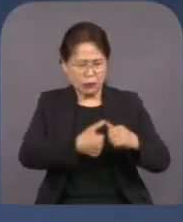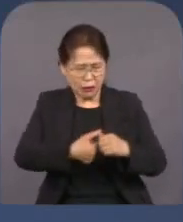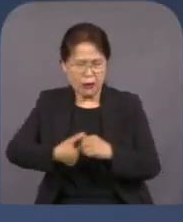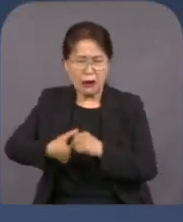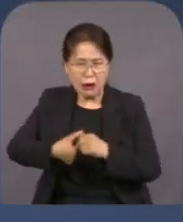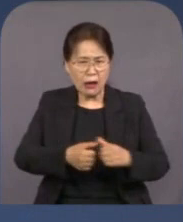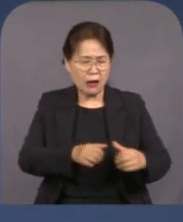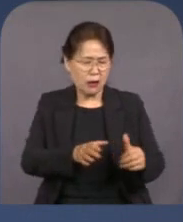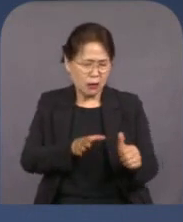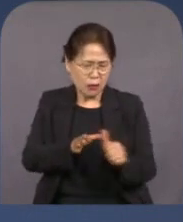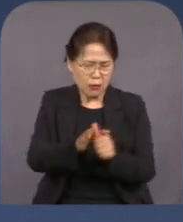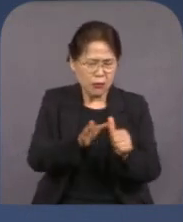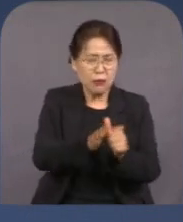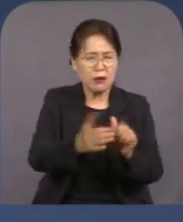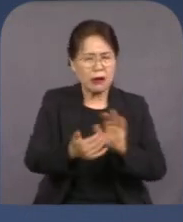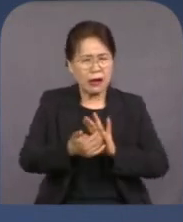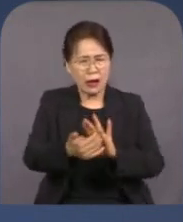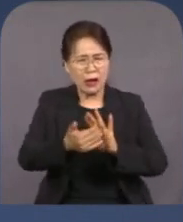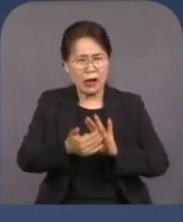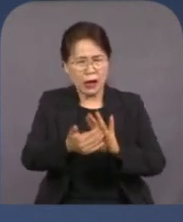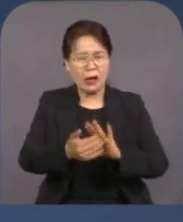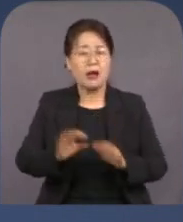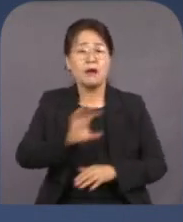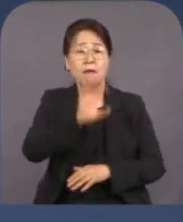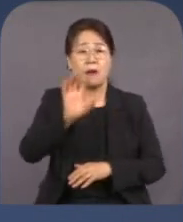공격과 수비를 반복합니다